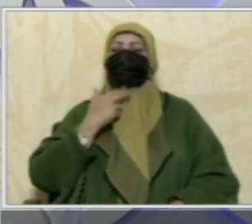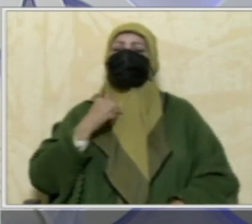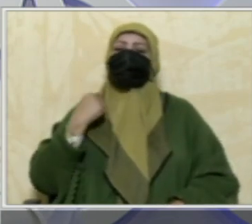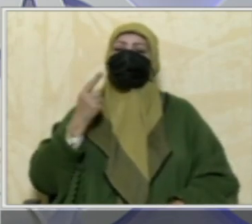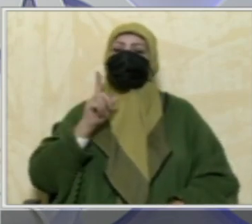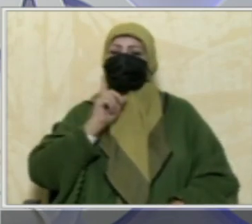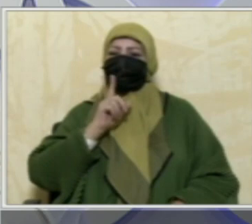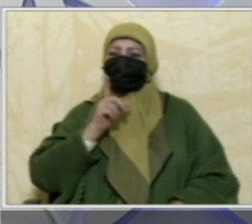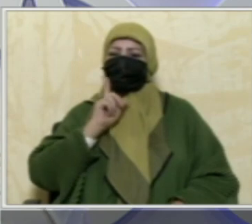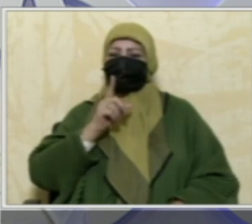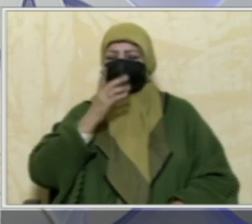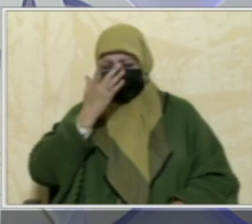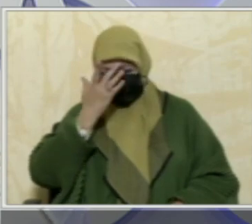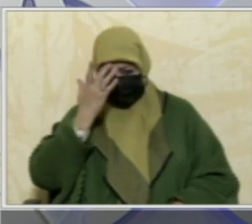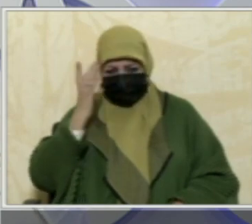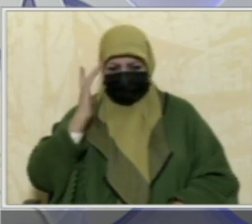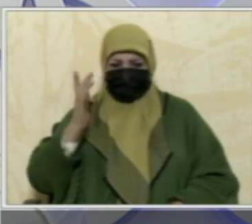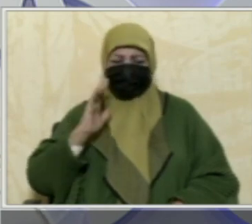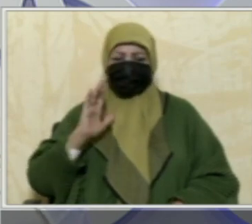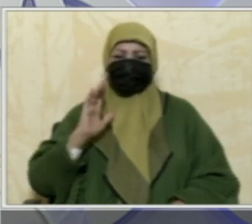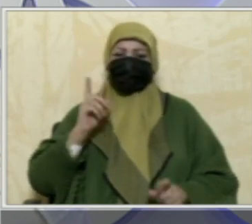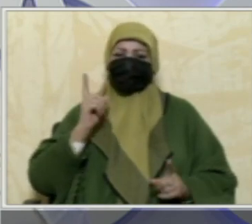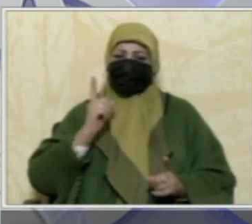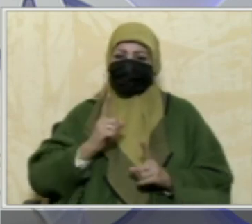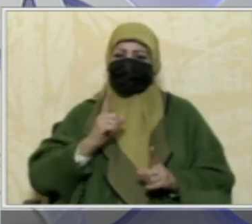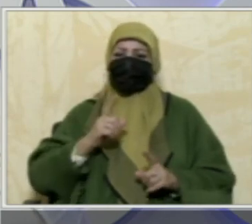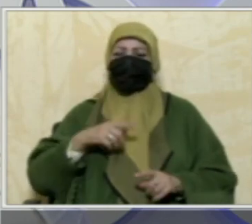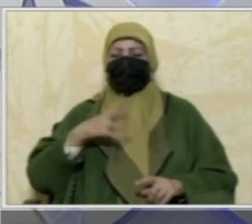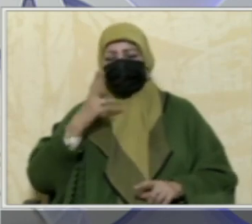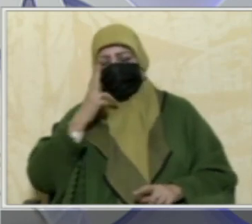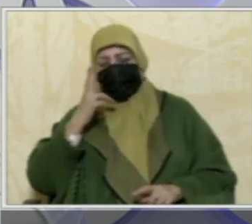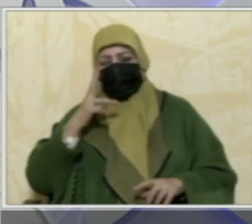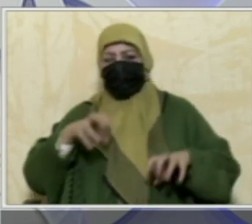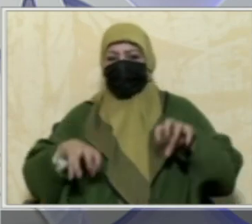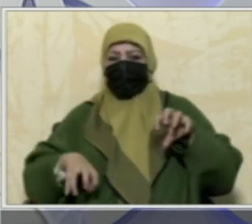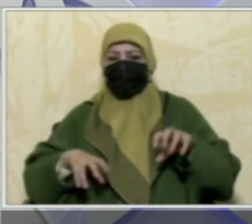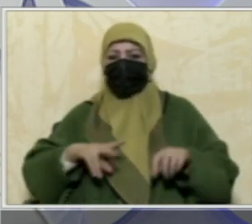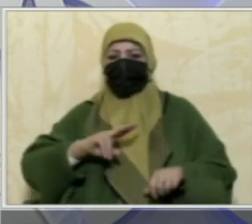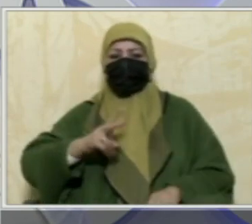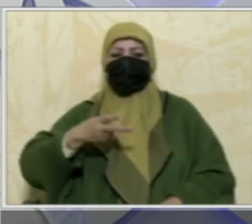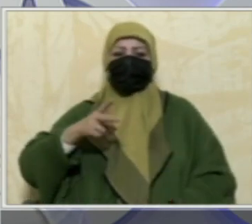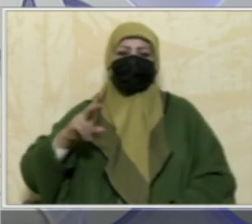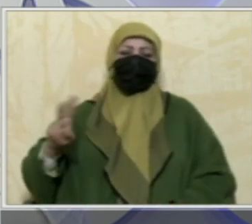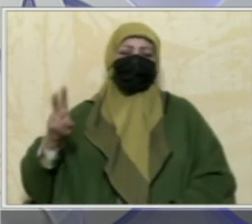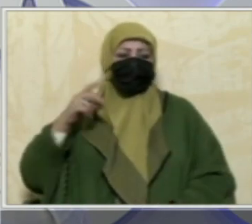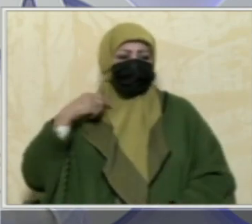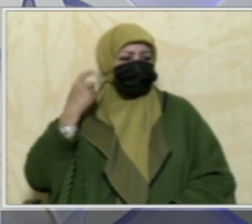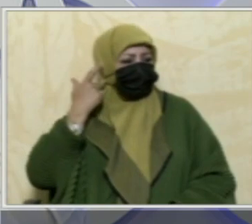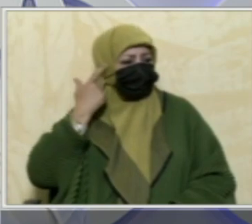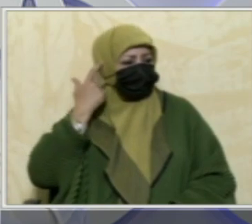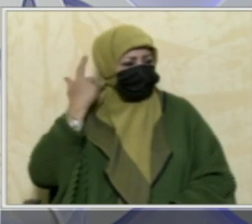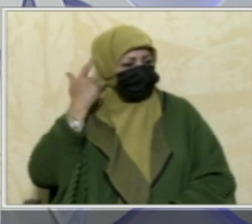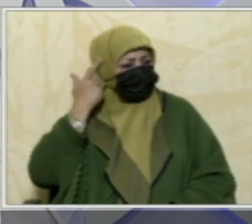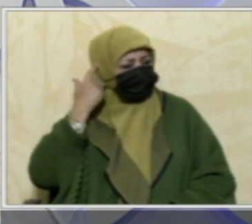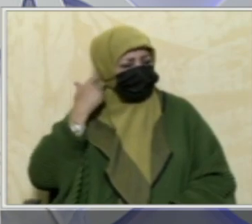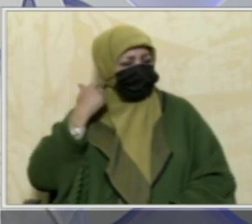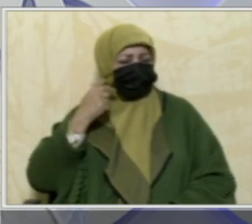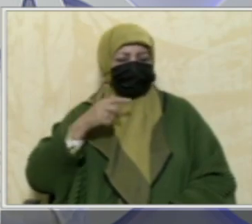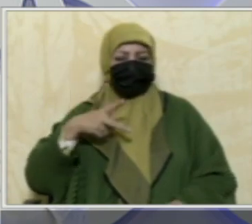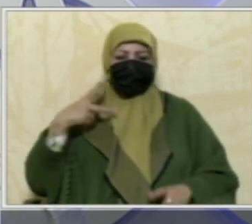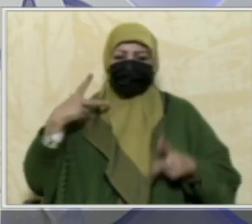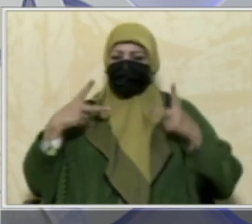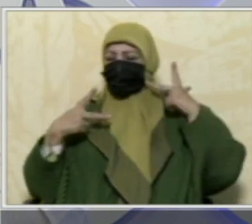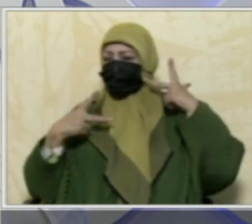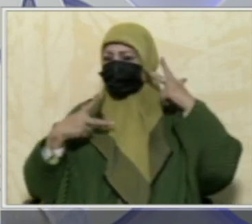والخرقاء والشرقاء وقالوا مقطوعه الاذنين مقطوعه اكثر من ثلث الاذن